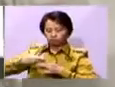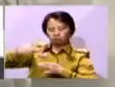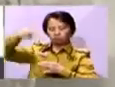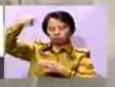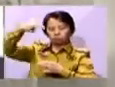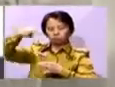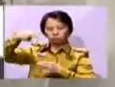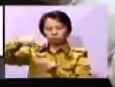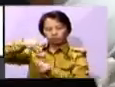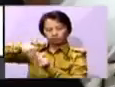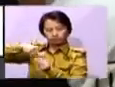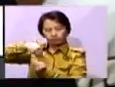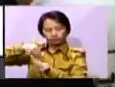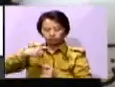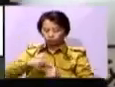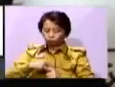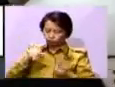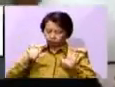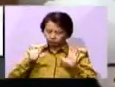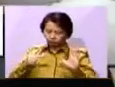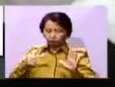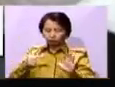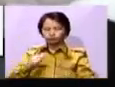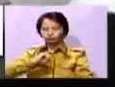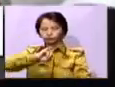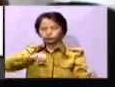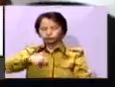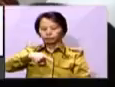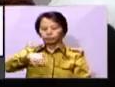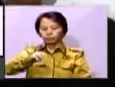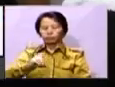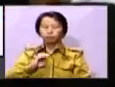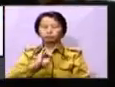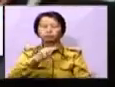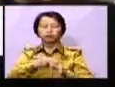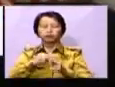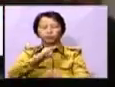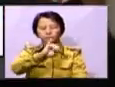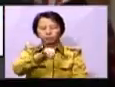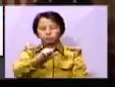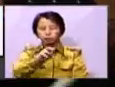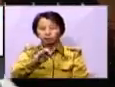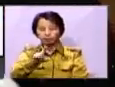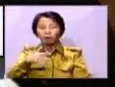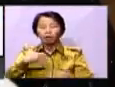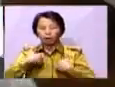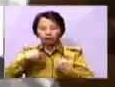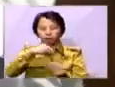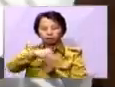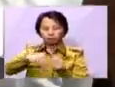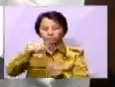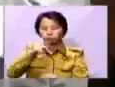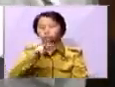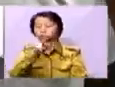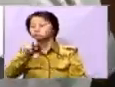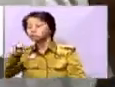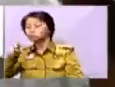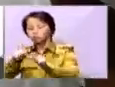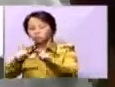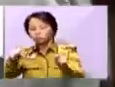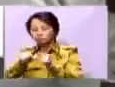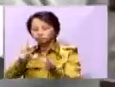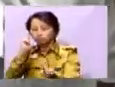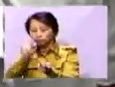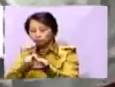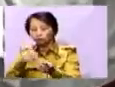Premium Makkah. Jun lalu, Menteri di Jabatan Perdana Menteri Datuk Seri Jamil Khair Baharum turut berada di Makkah bagi meninjau lokasi